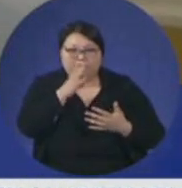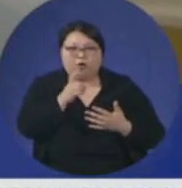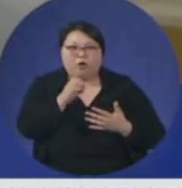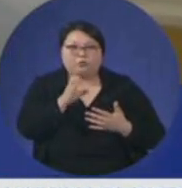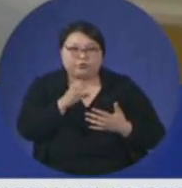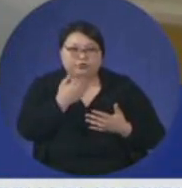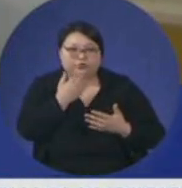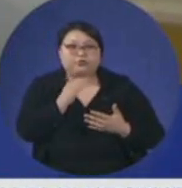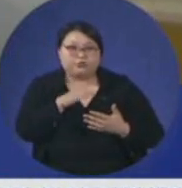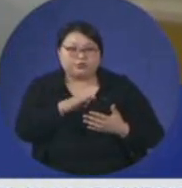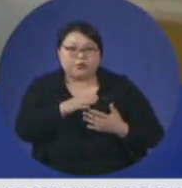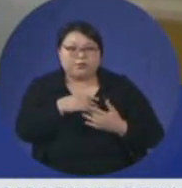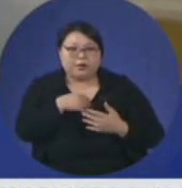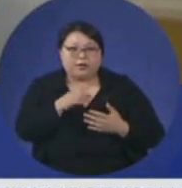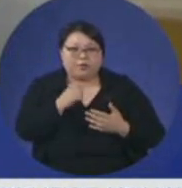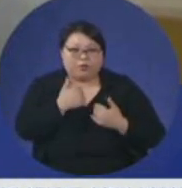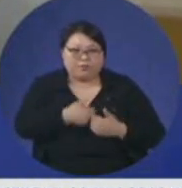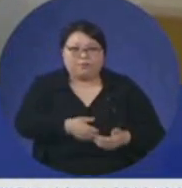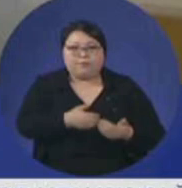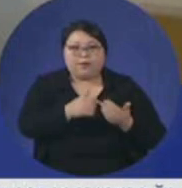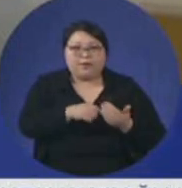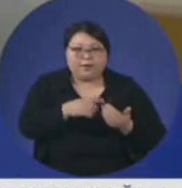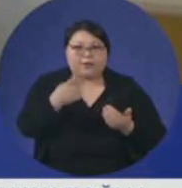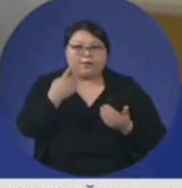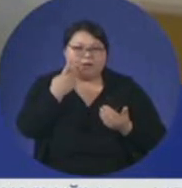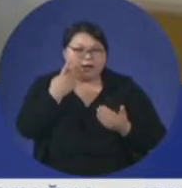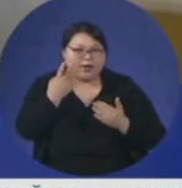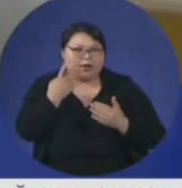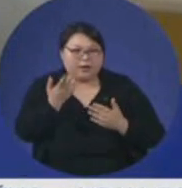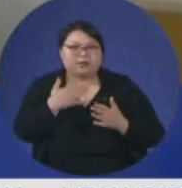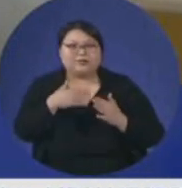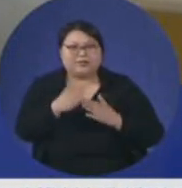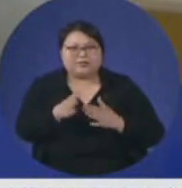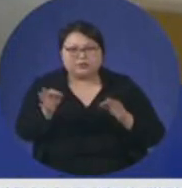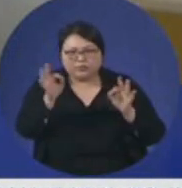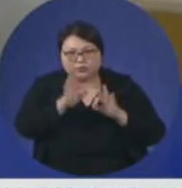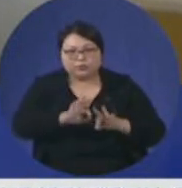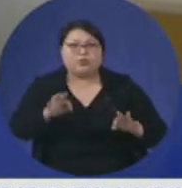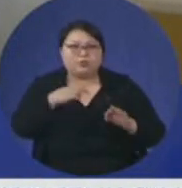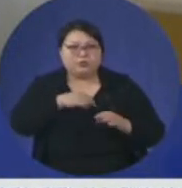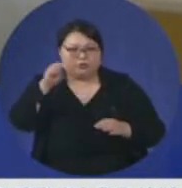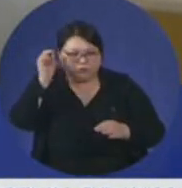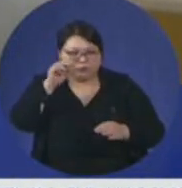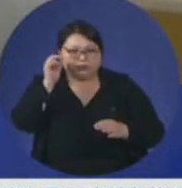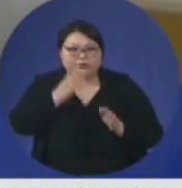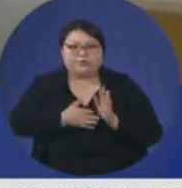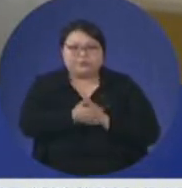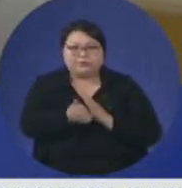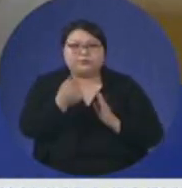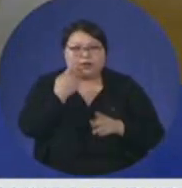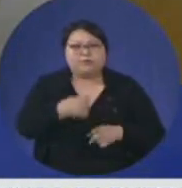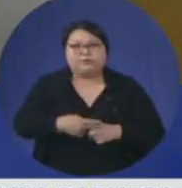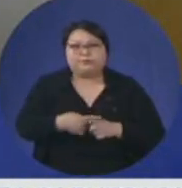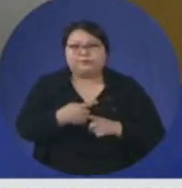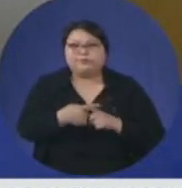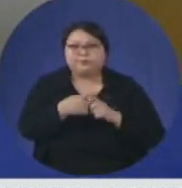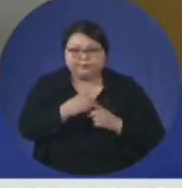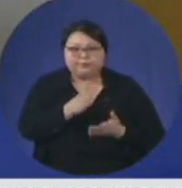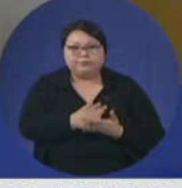одоо их хэрэгч бид нар бол байнга тасралтгүй суралцаж чадах чадамжаа бол байнга дээшлүүлж байна. За одоогор